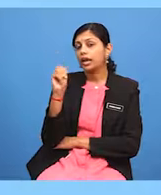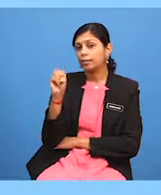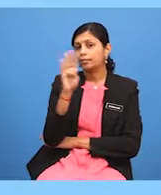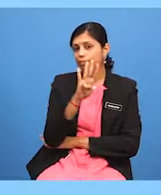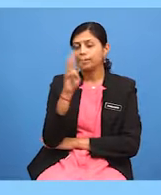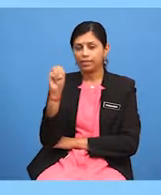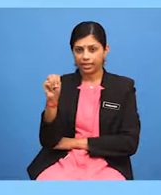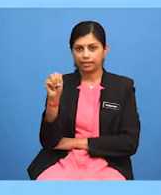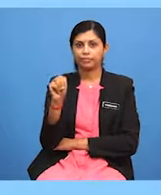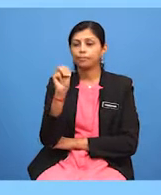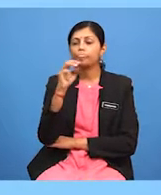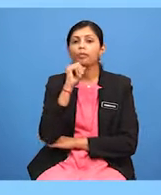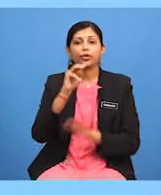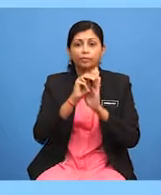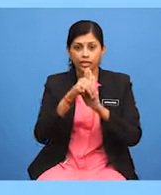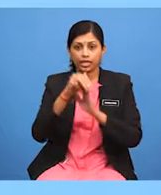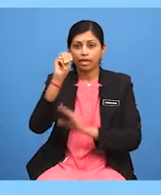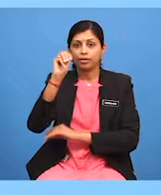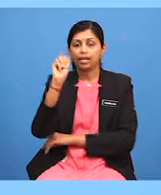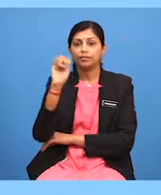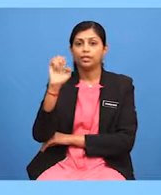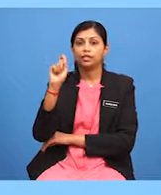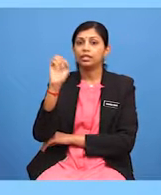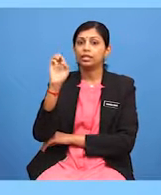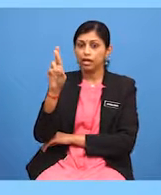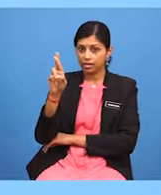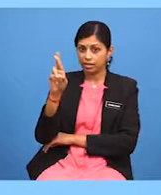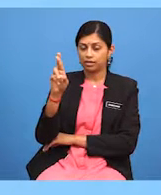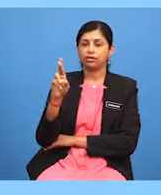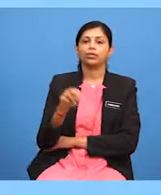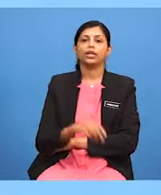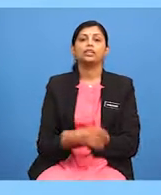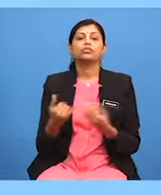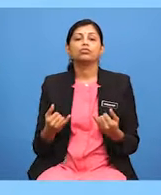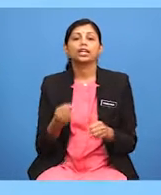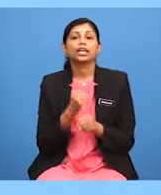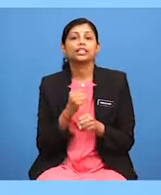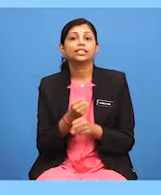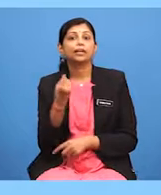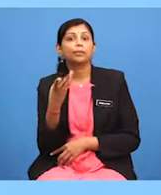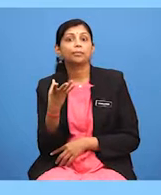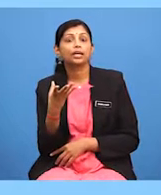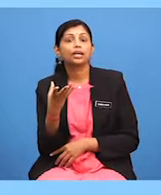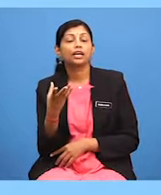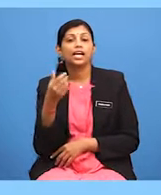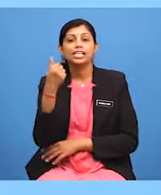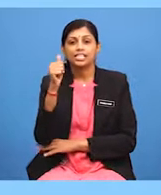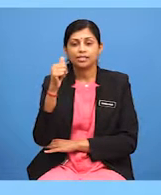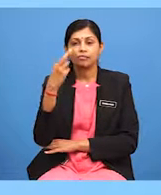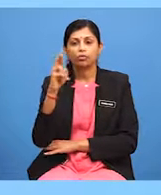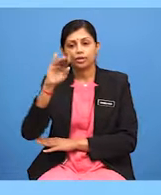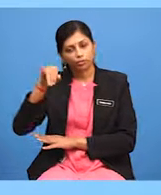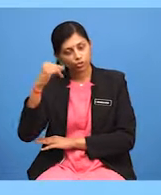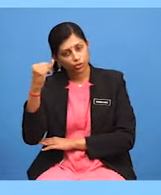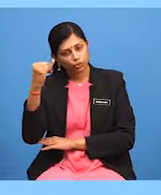meter. Maka, kerja yang dilakukan sama dengan